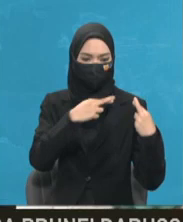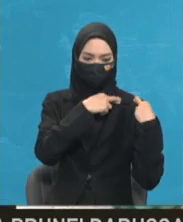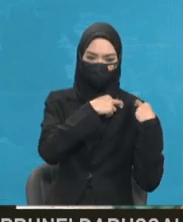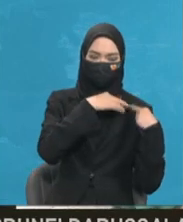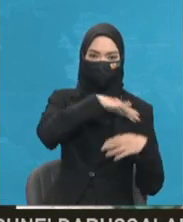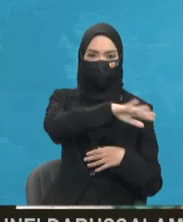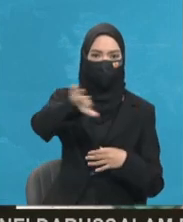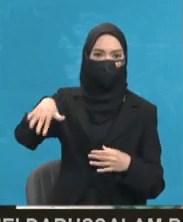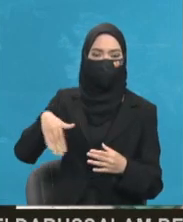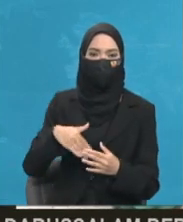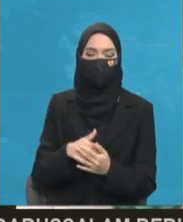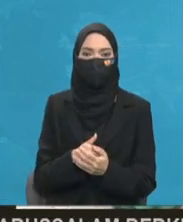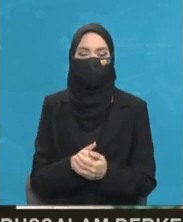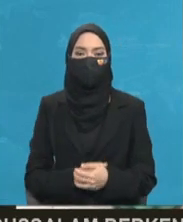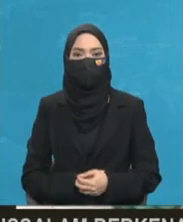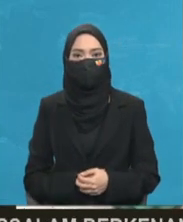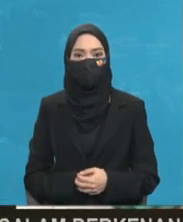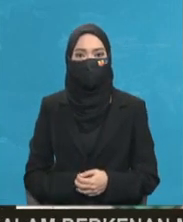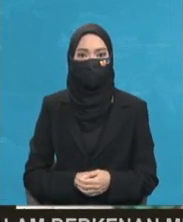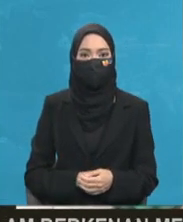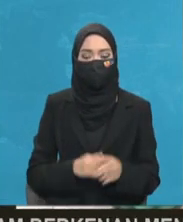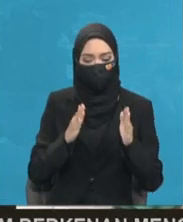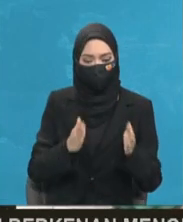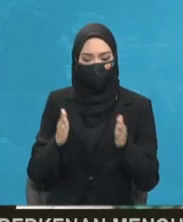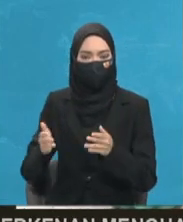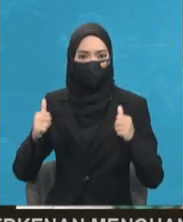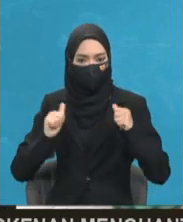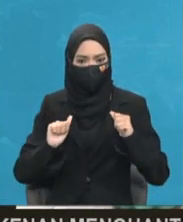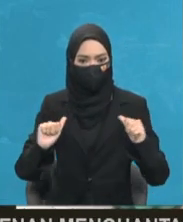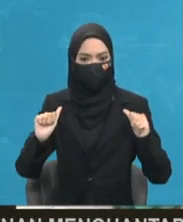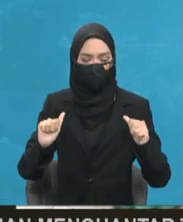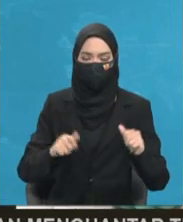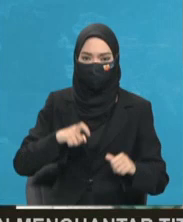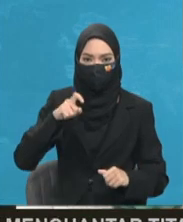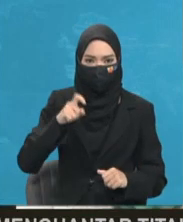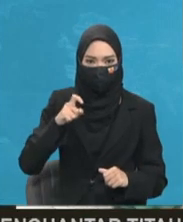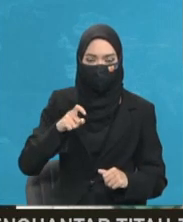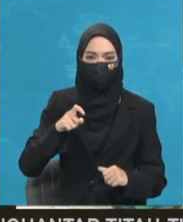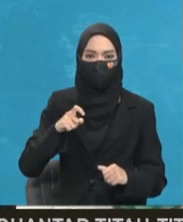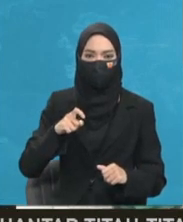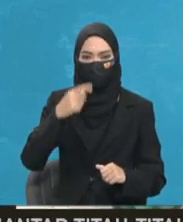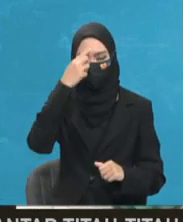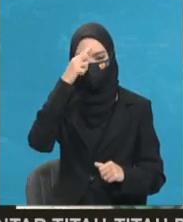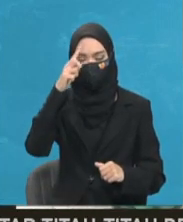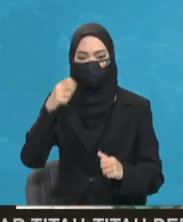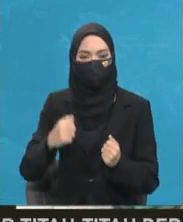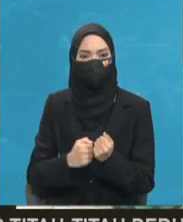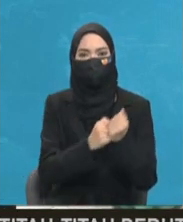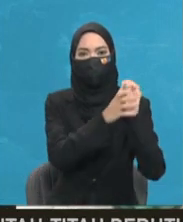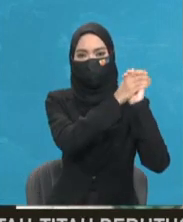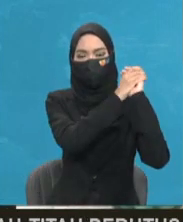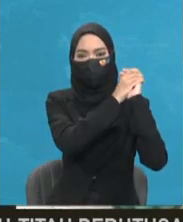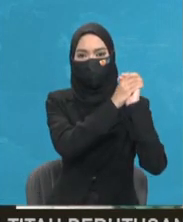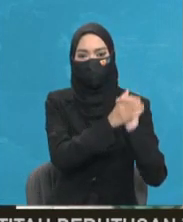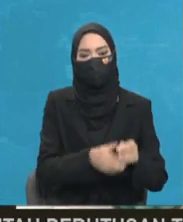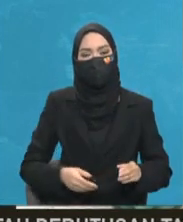merupakan faktor kritikal dalam menjayakan apa jual strategi Hai